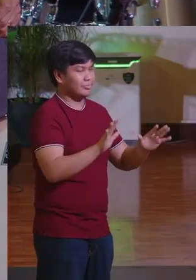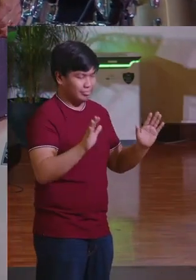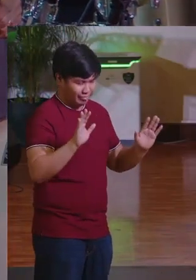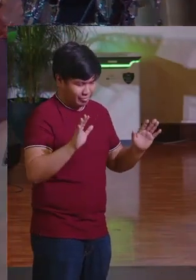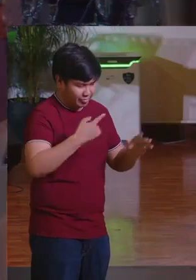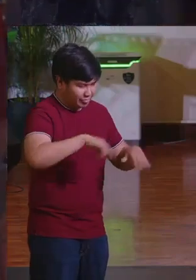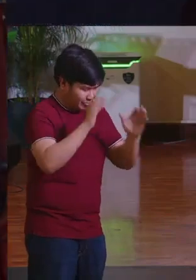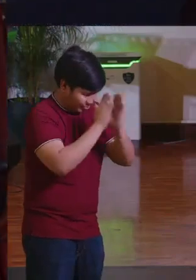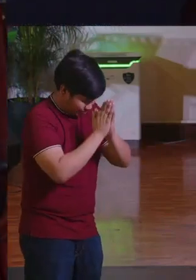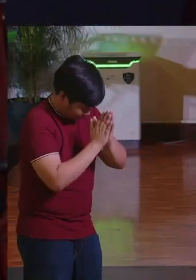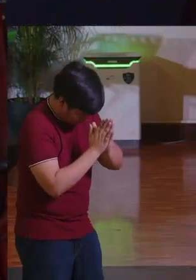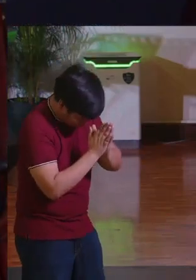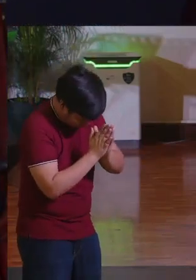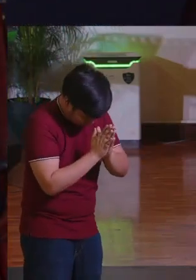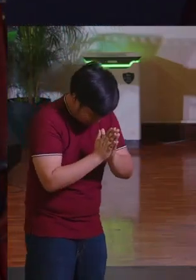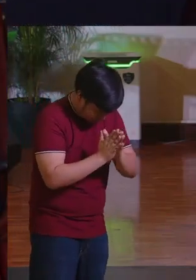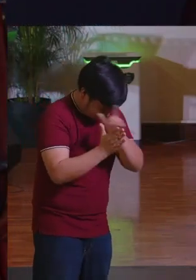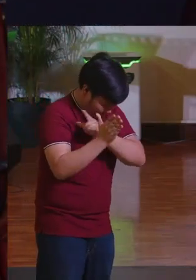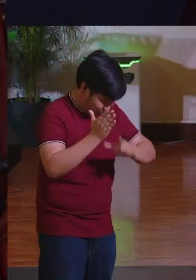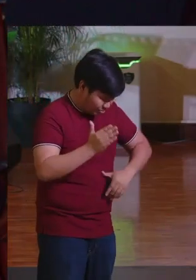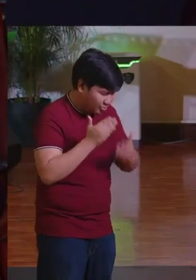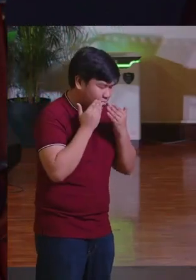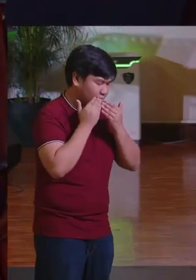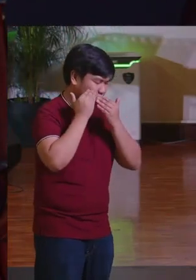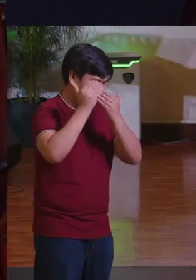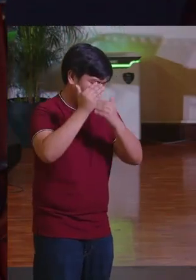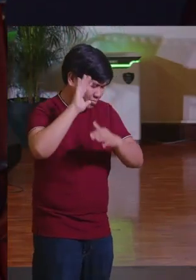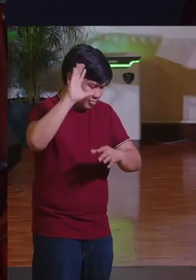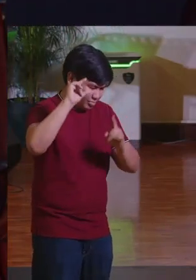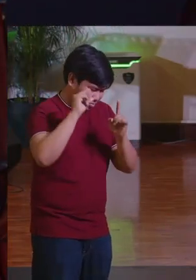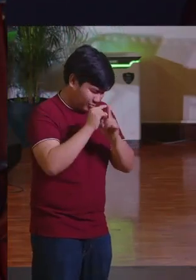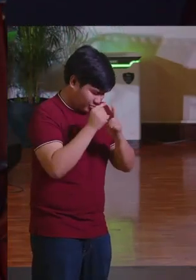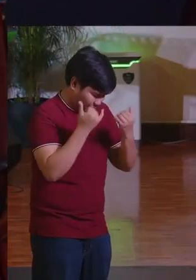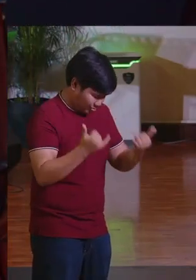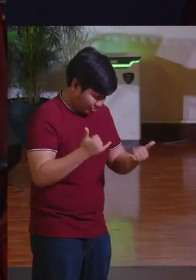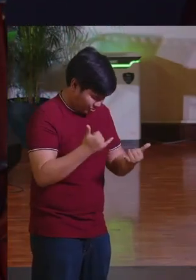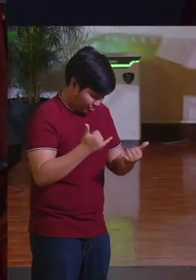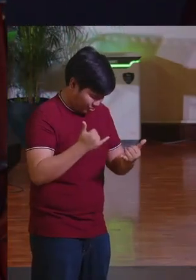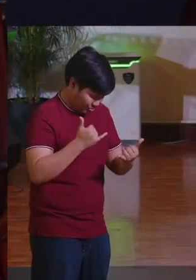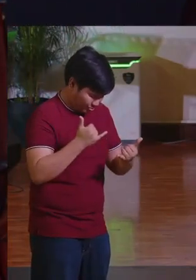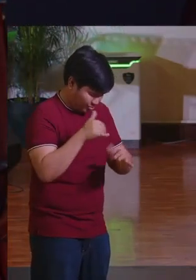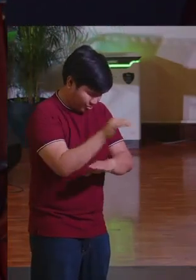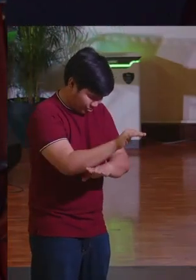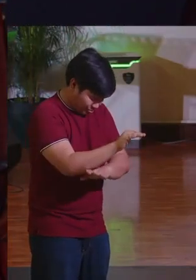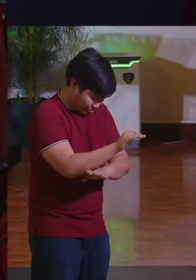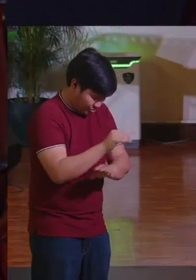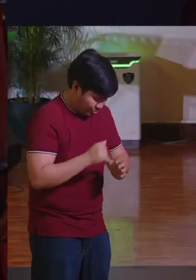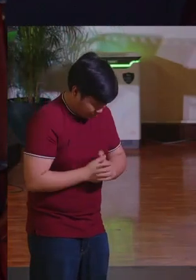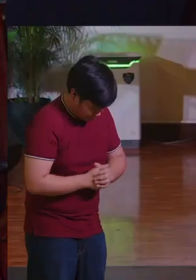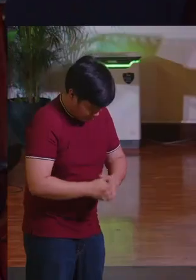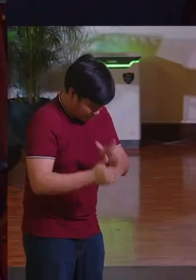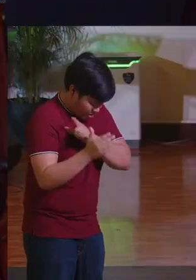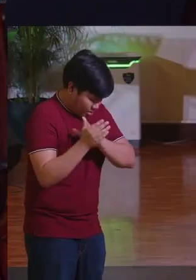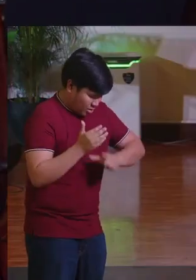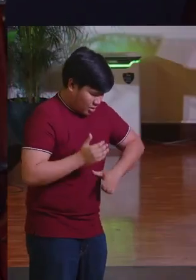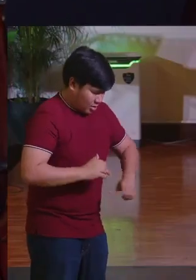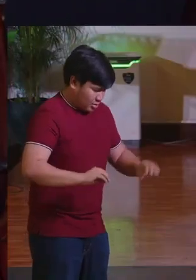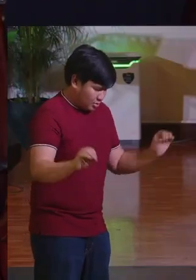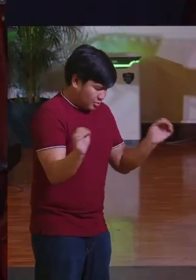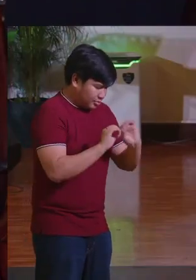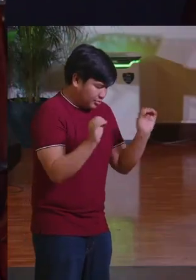Maraming salamat po, Panginoon, sa inyong salita ngayong araw na ito. Panginoon, wala